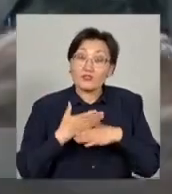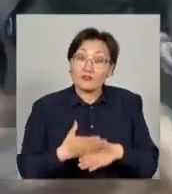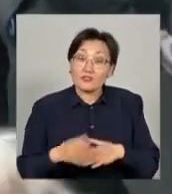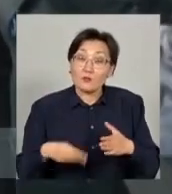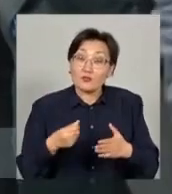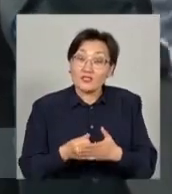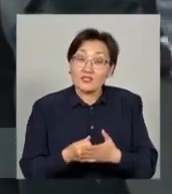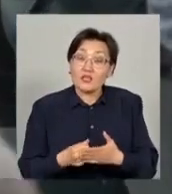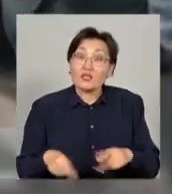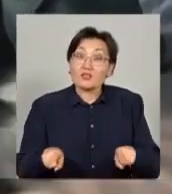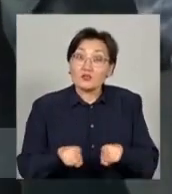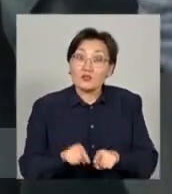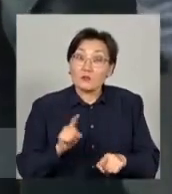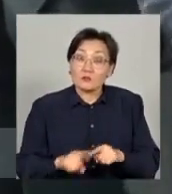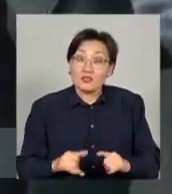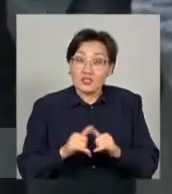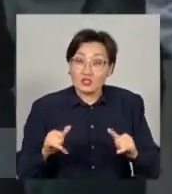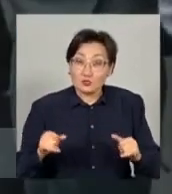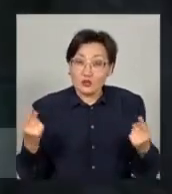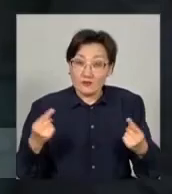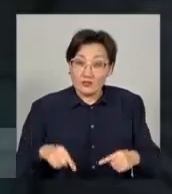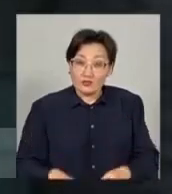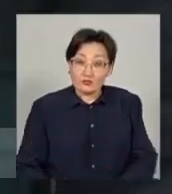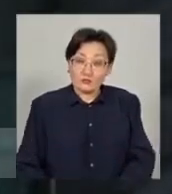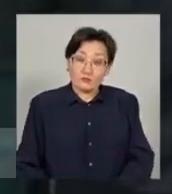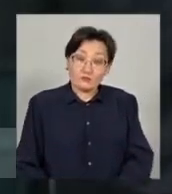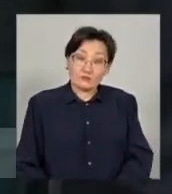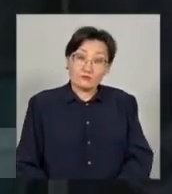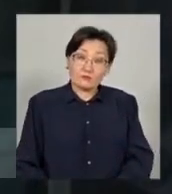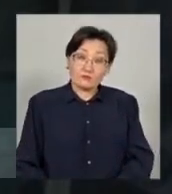компенсировать и так быстро растущую инфляцию. Адина Смагулова, телеканал Алматы.